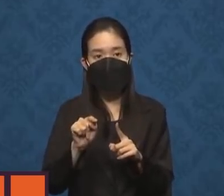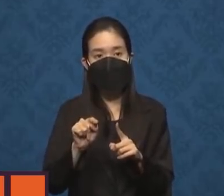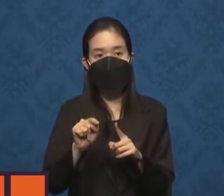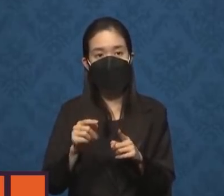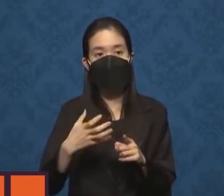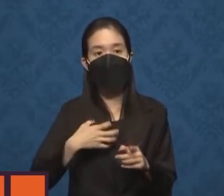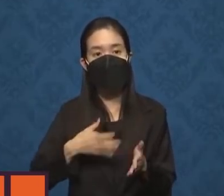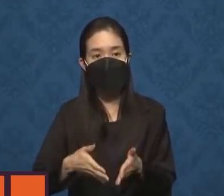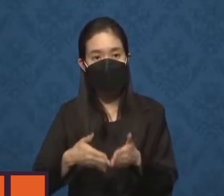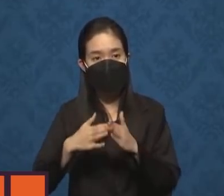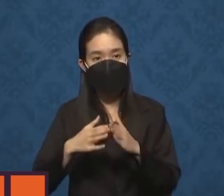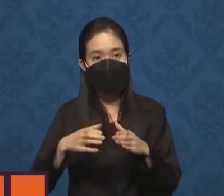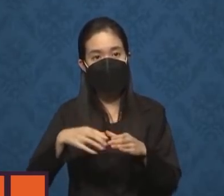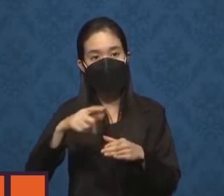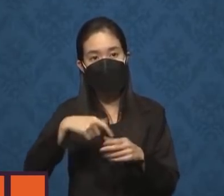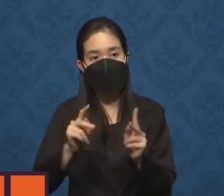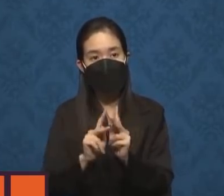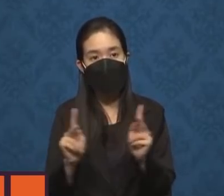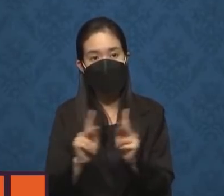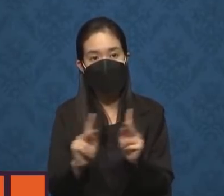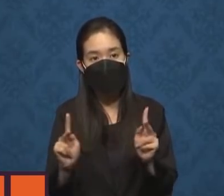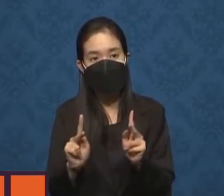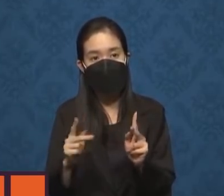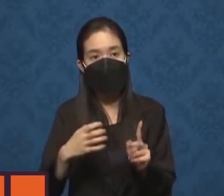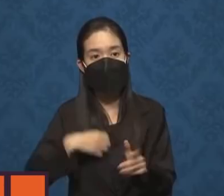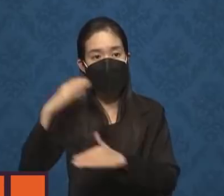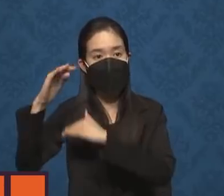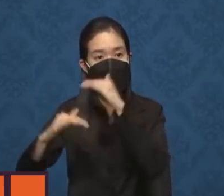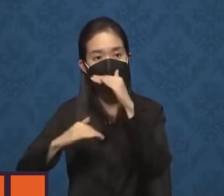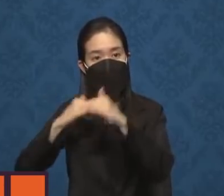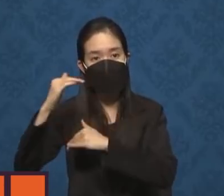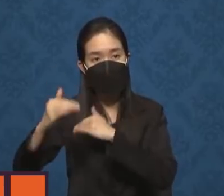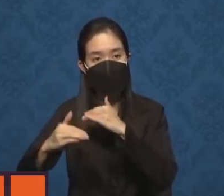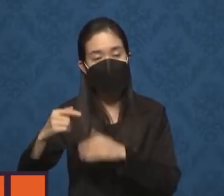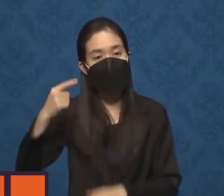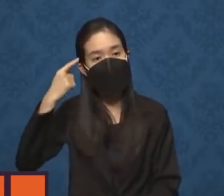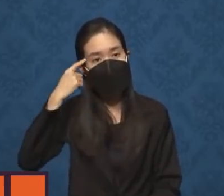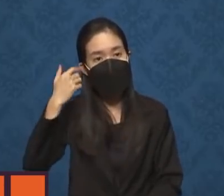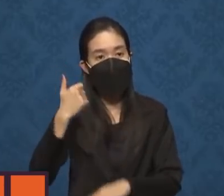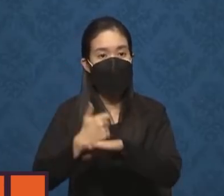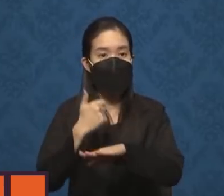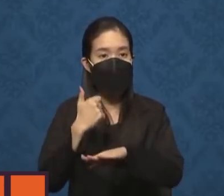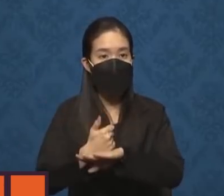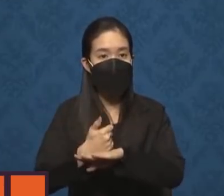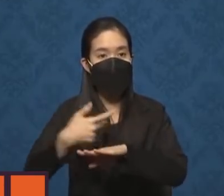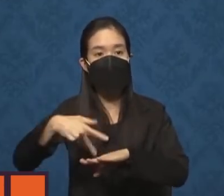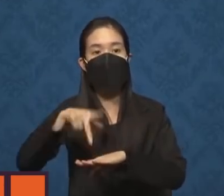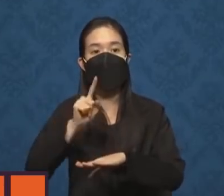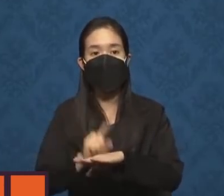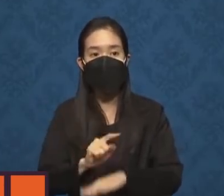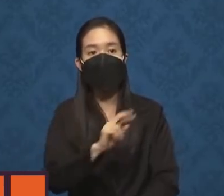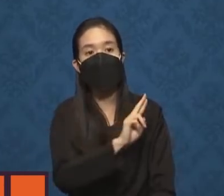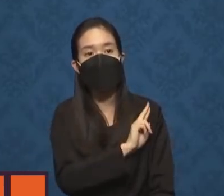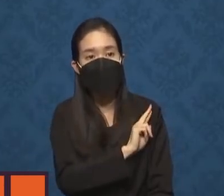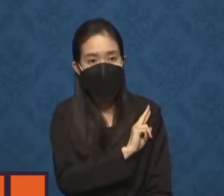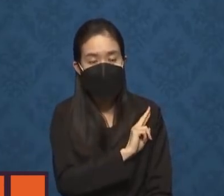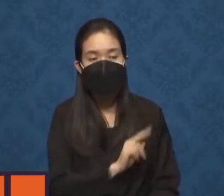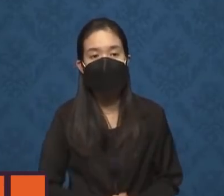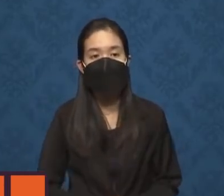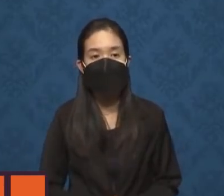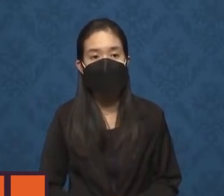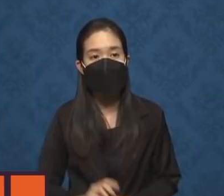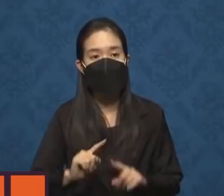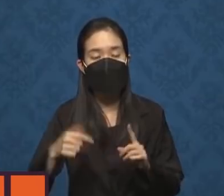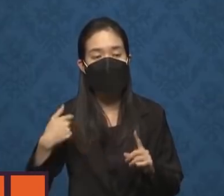แต่งตั้งคณะกรรมการนโยบายเขตพัฒนาพิเศษโดยให้หัวหน้าคอยช่วยเป็นประธานและแต่งตั้งคณะกรรมการ